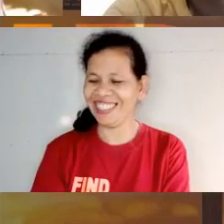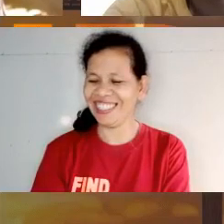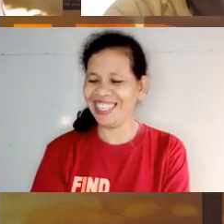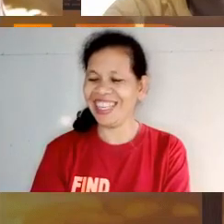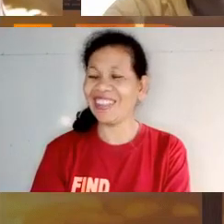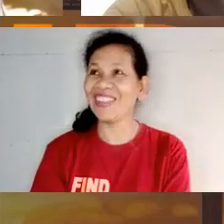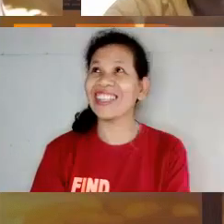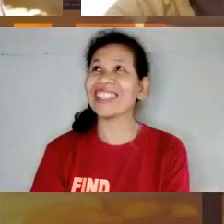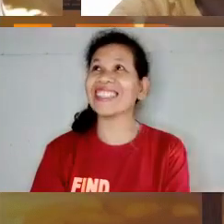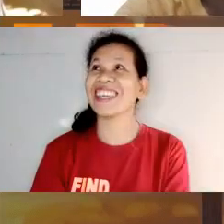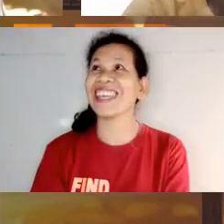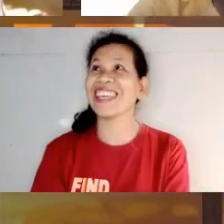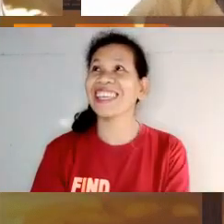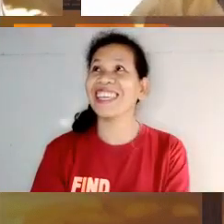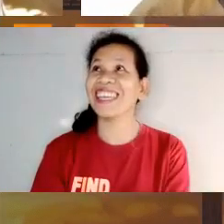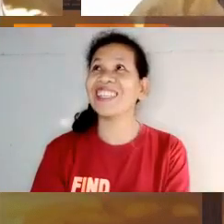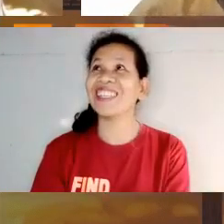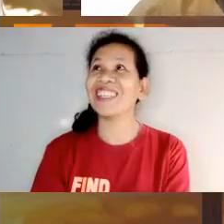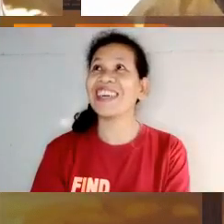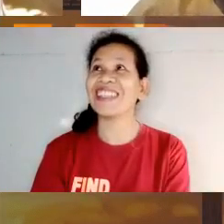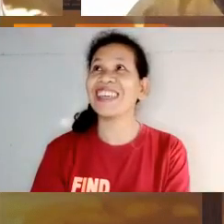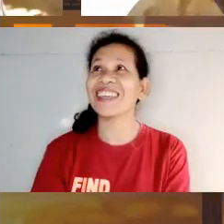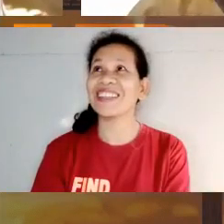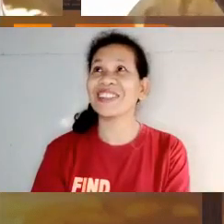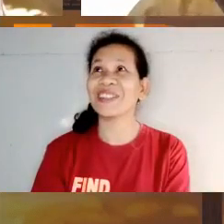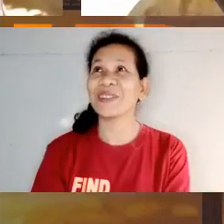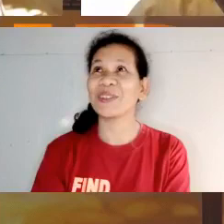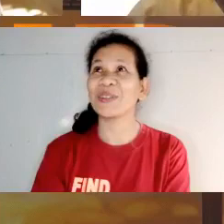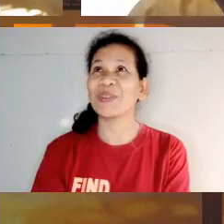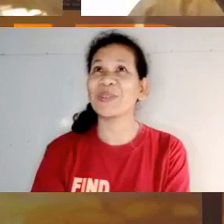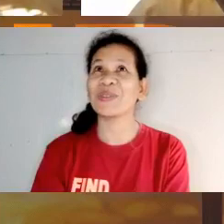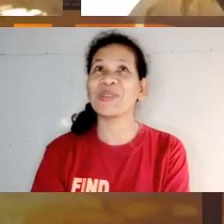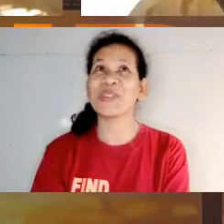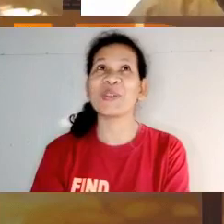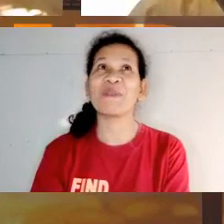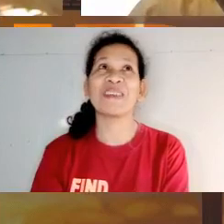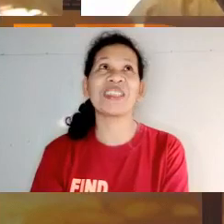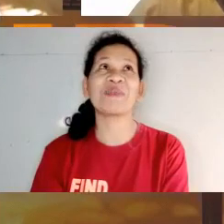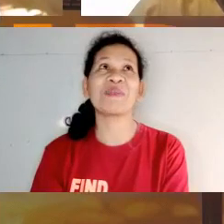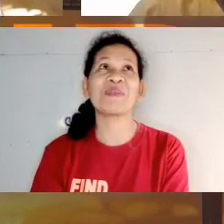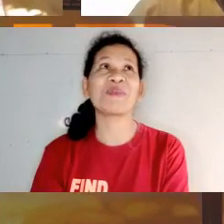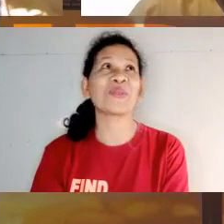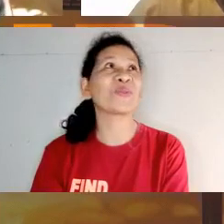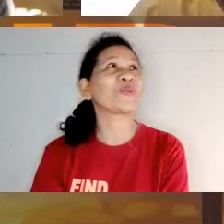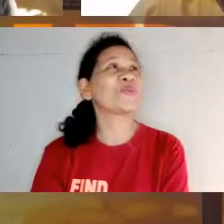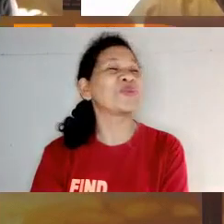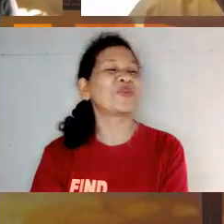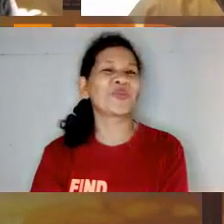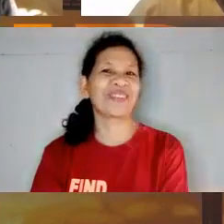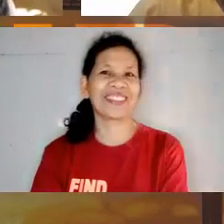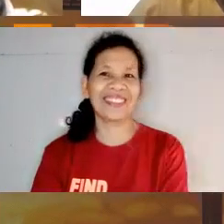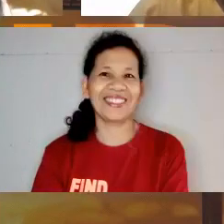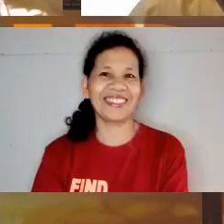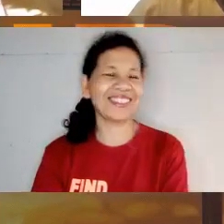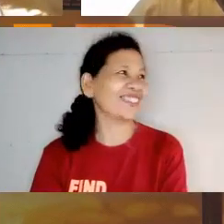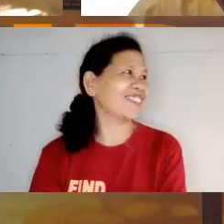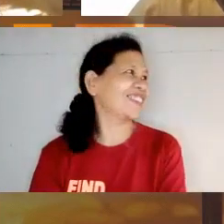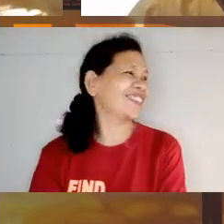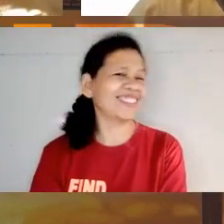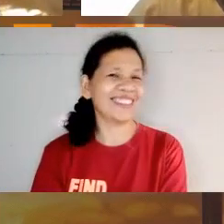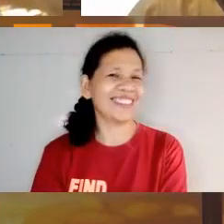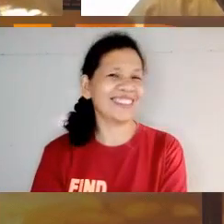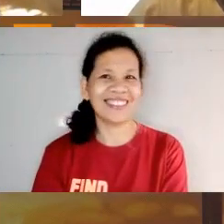po. Okay, so palagay ko tayo ay dadako na sa ating mga prayer requests. Ayan, marami pong